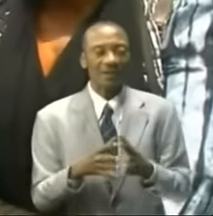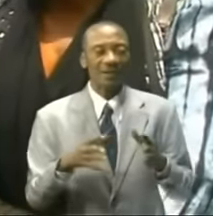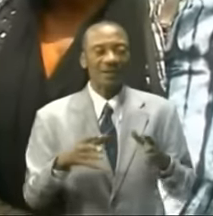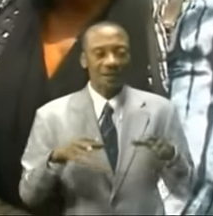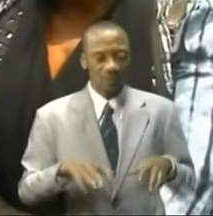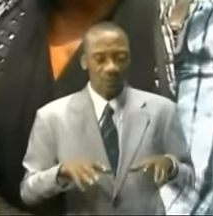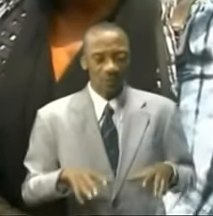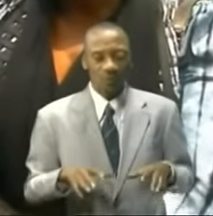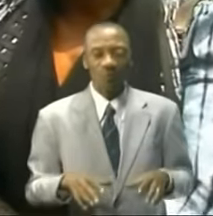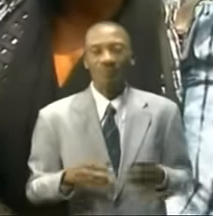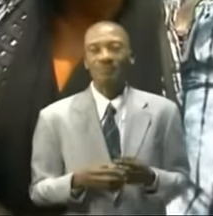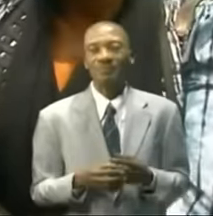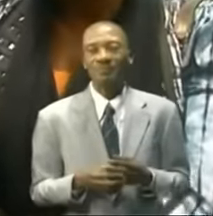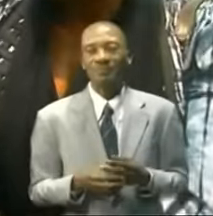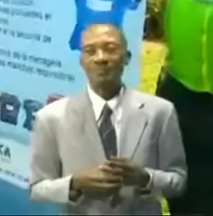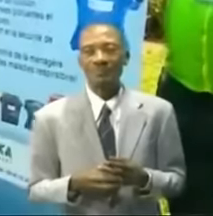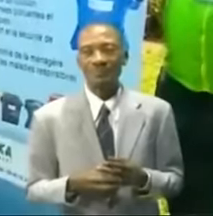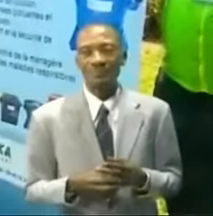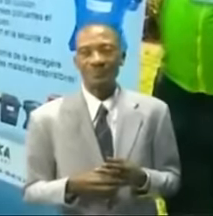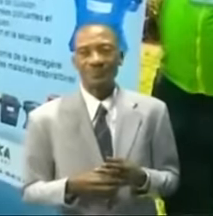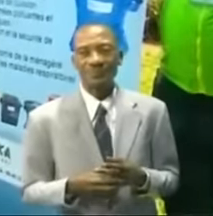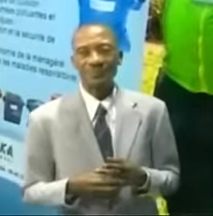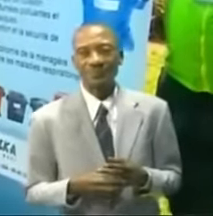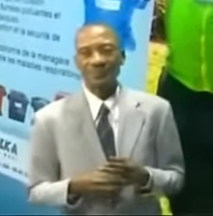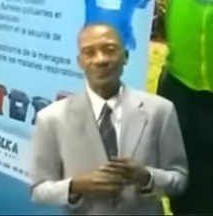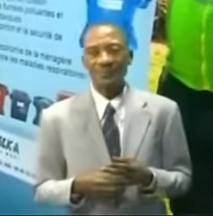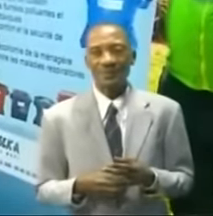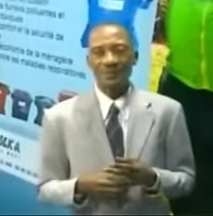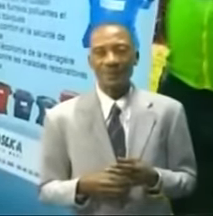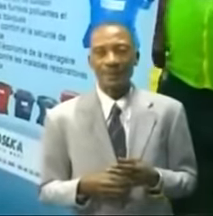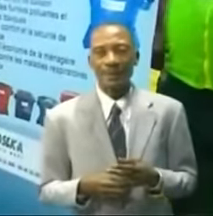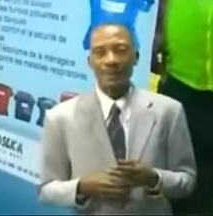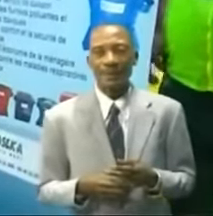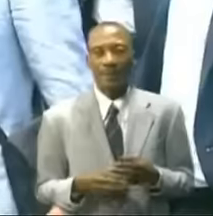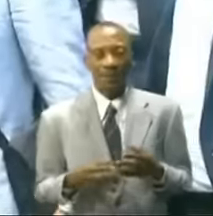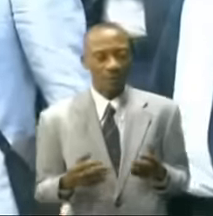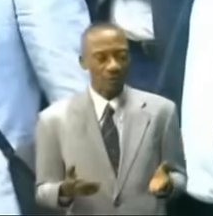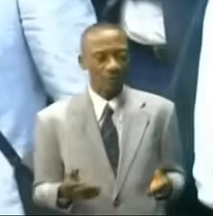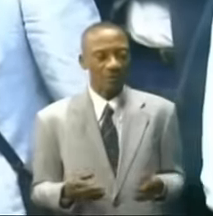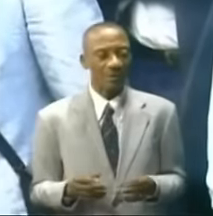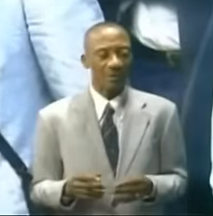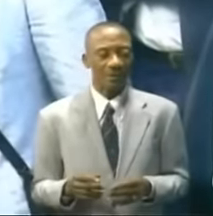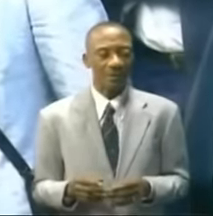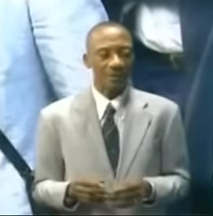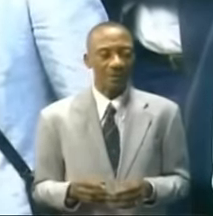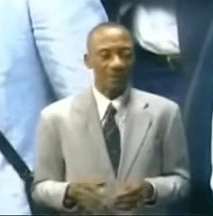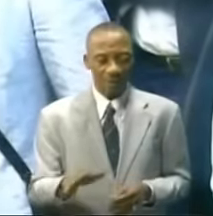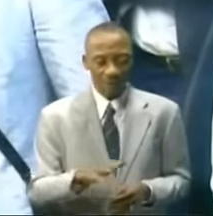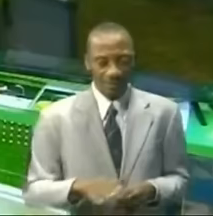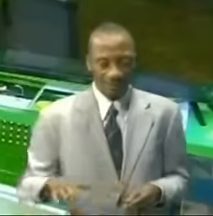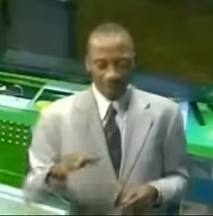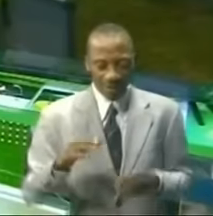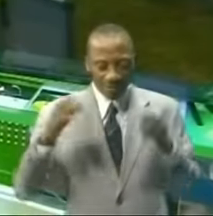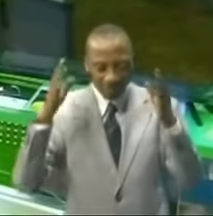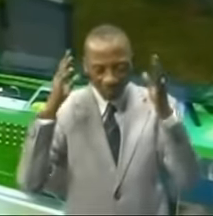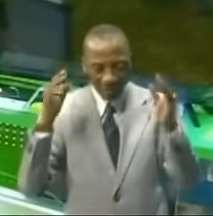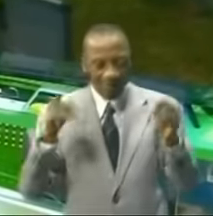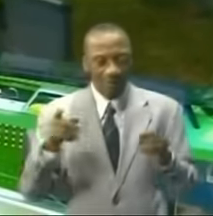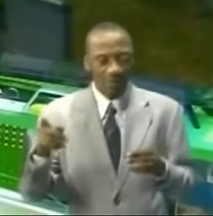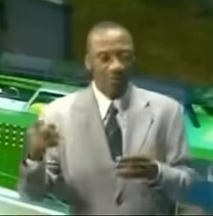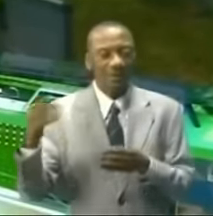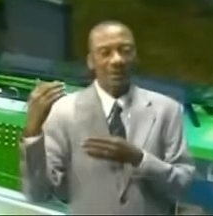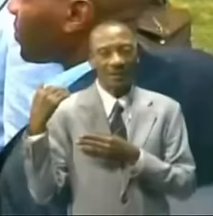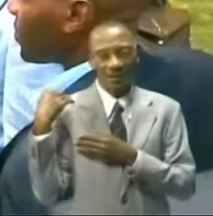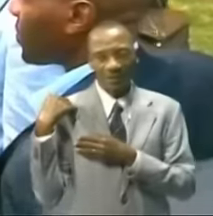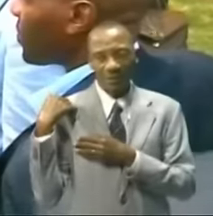futur fort et durable. La Grande-Bretagne, qui assure la présidence de CAFI, rassure sur la question de la